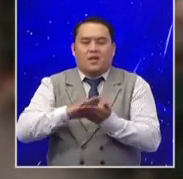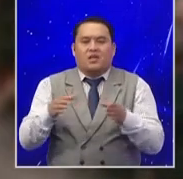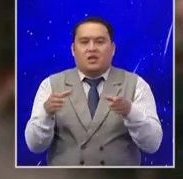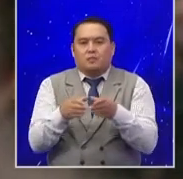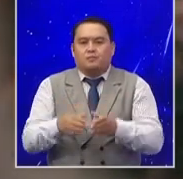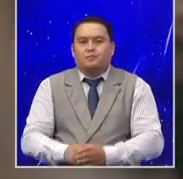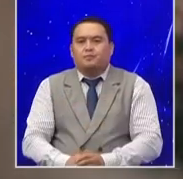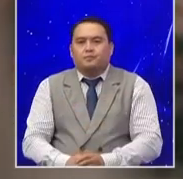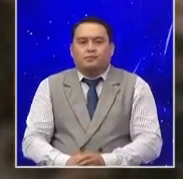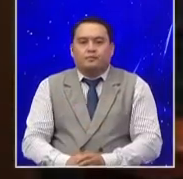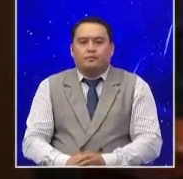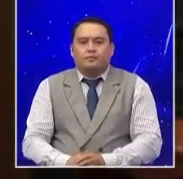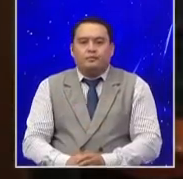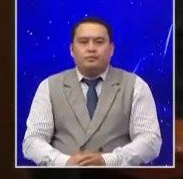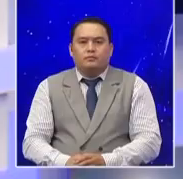компаний.